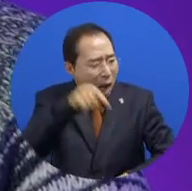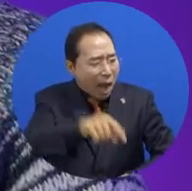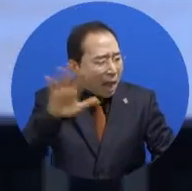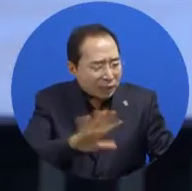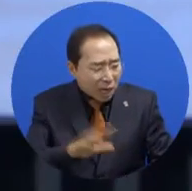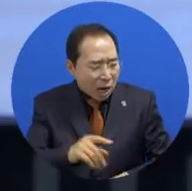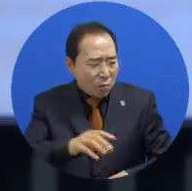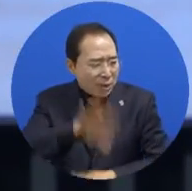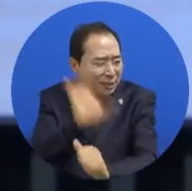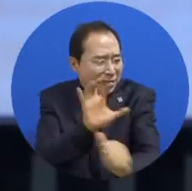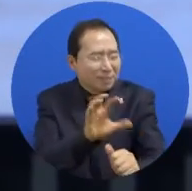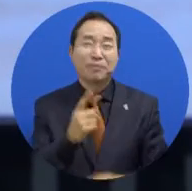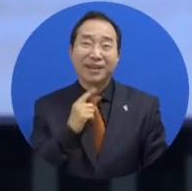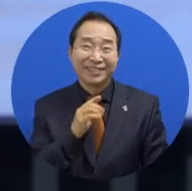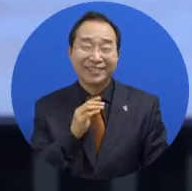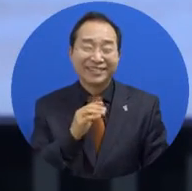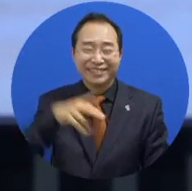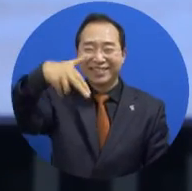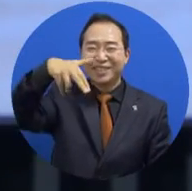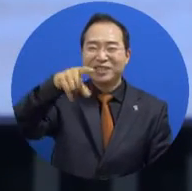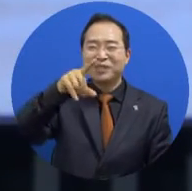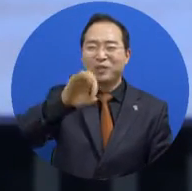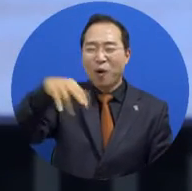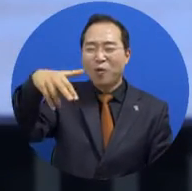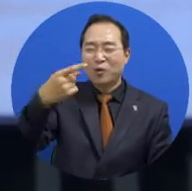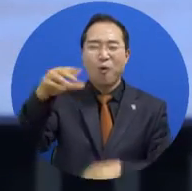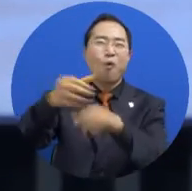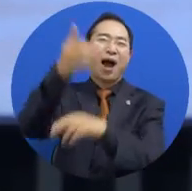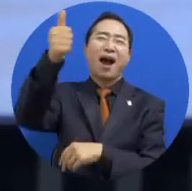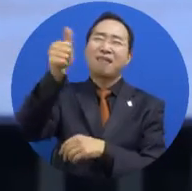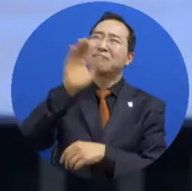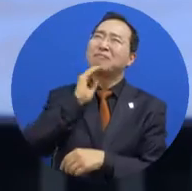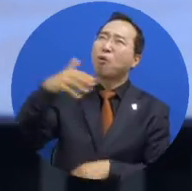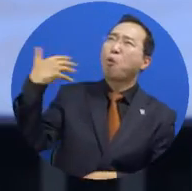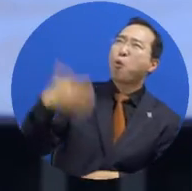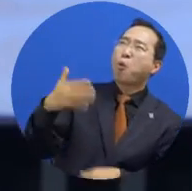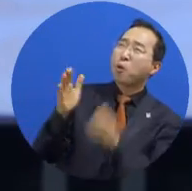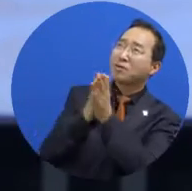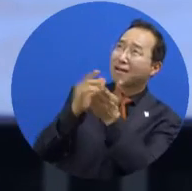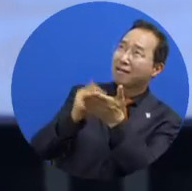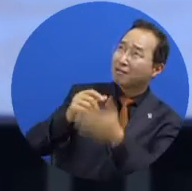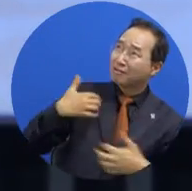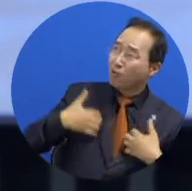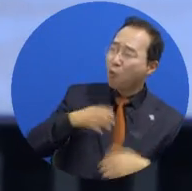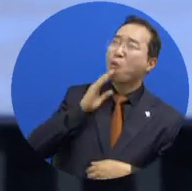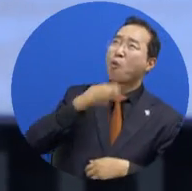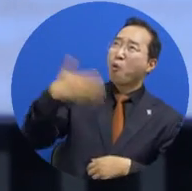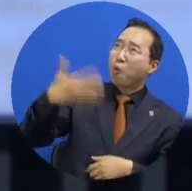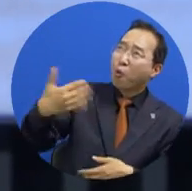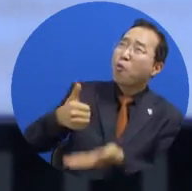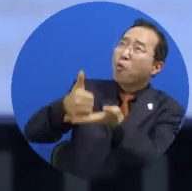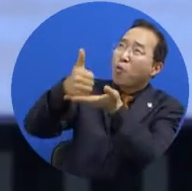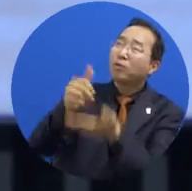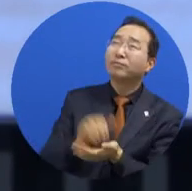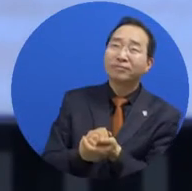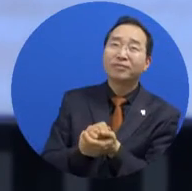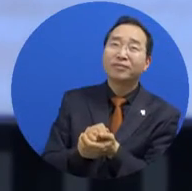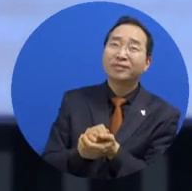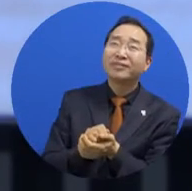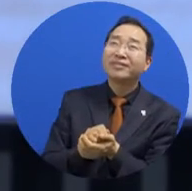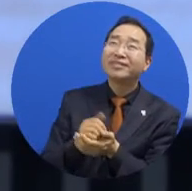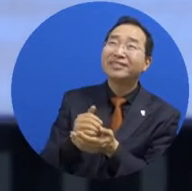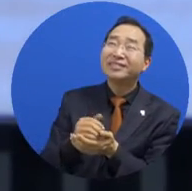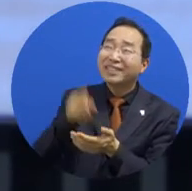잔소리를 하셨죠. 그래서 저걸 보면 정조대왕에 대한 존경심과 그 정조시대의